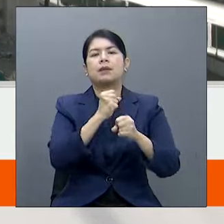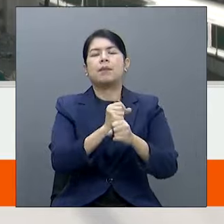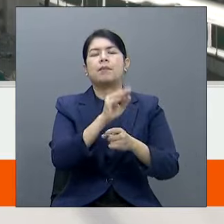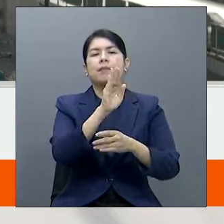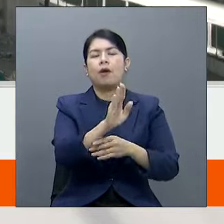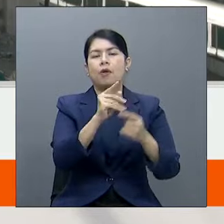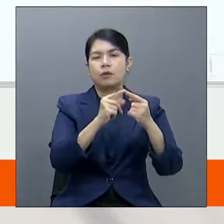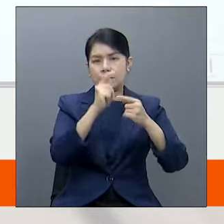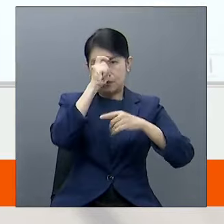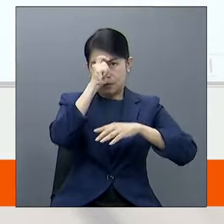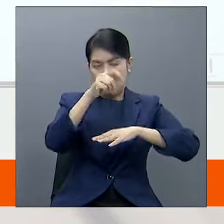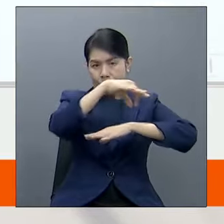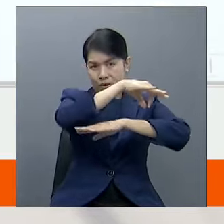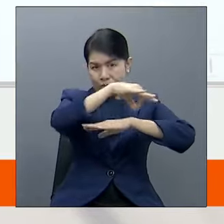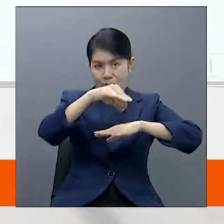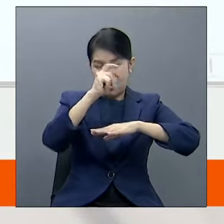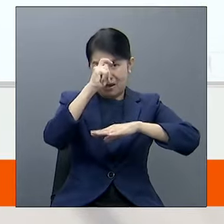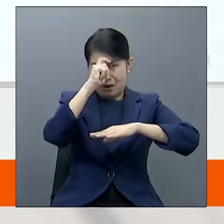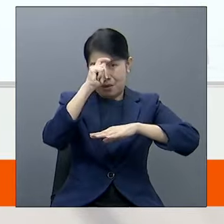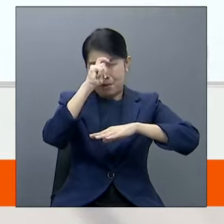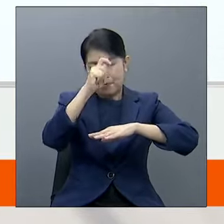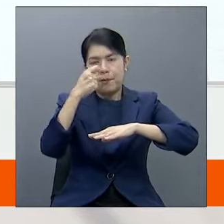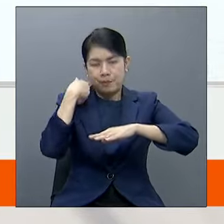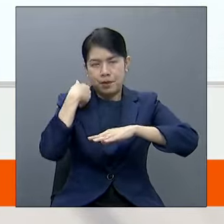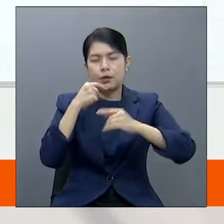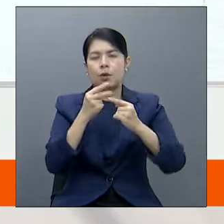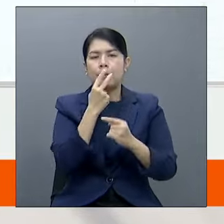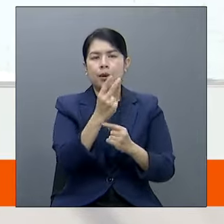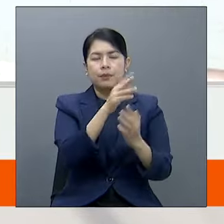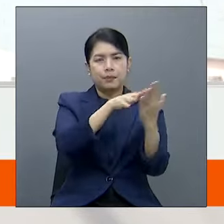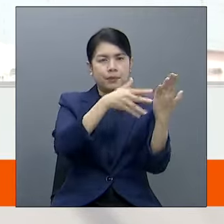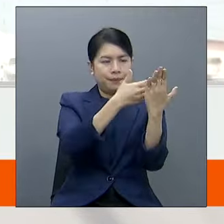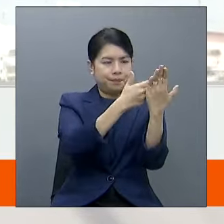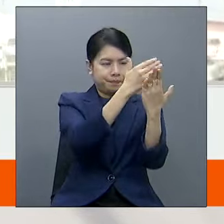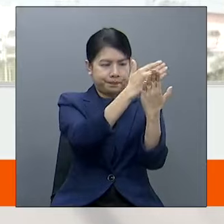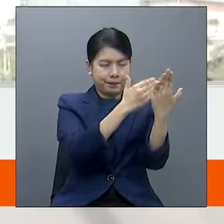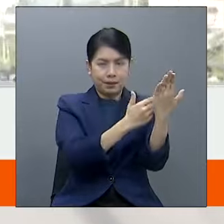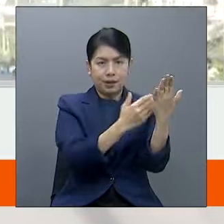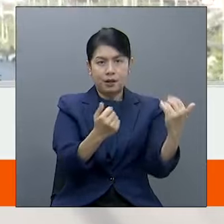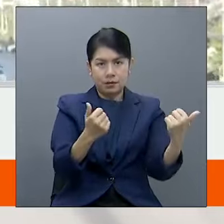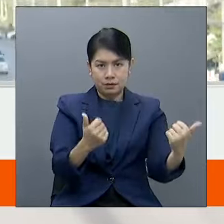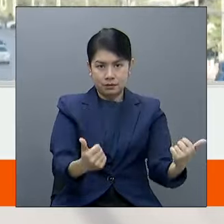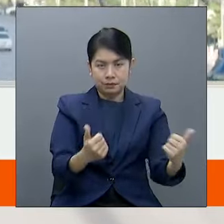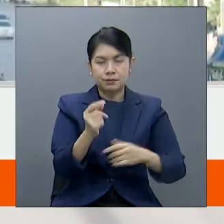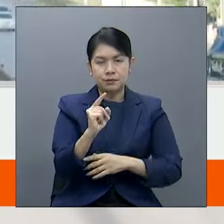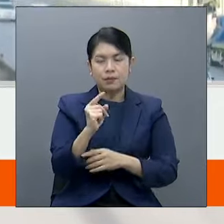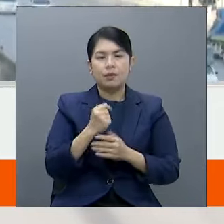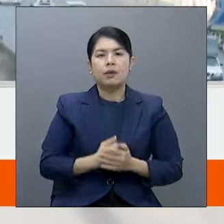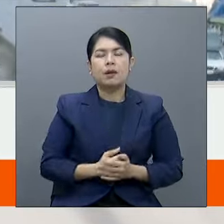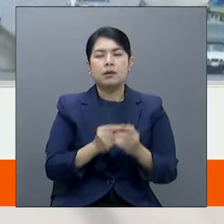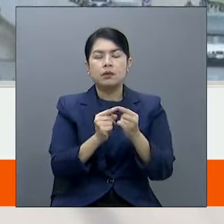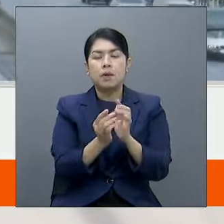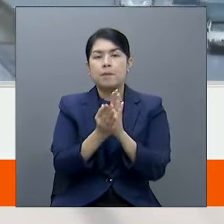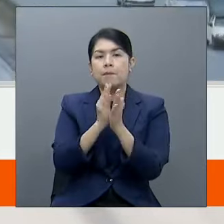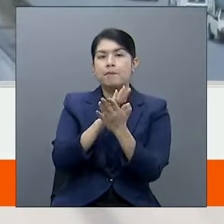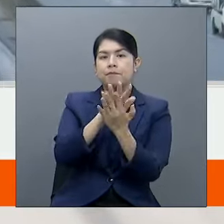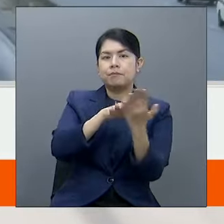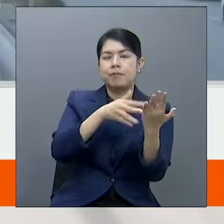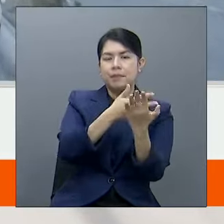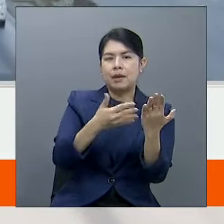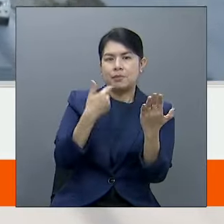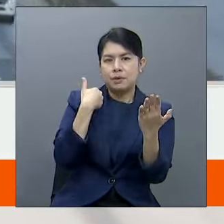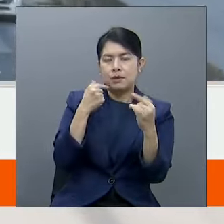ครับอันดับแรกก่อนก็คือต้องมาดูแผนก่อนว่าปัจจุบันเนี่ยหลังจากปรับแผนนะฮะ